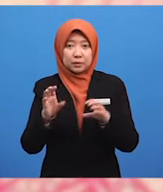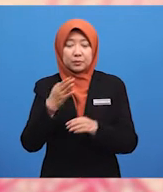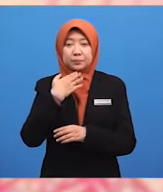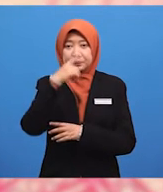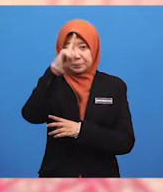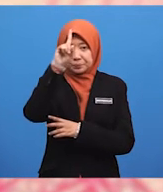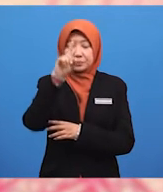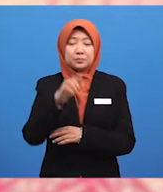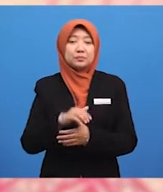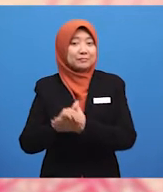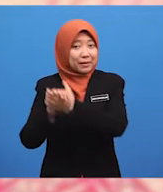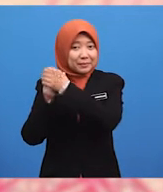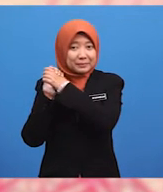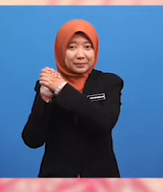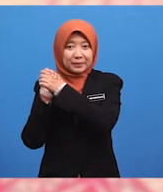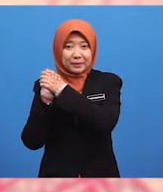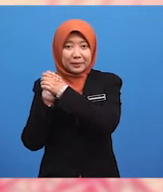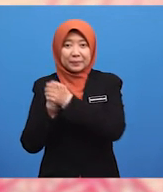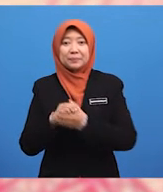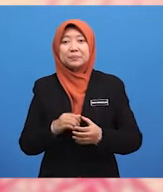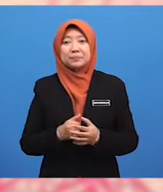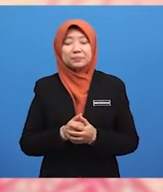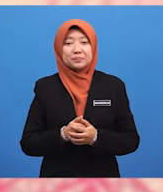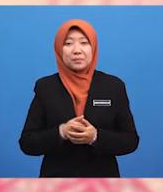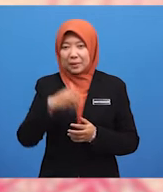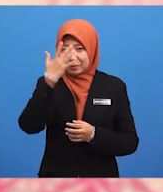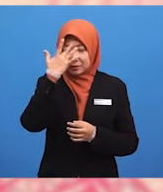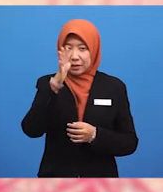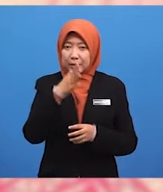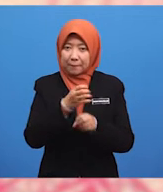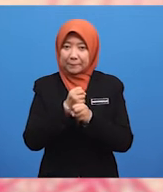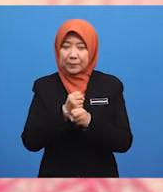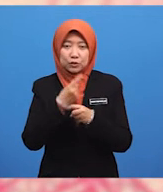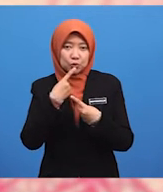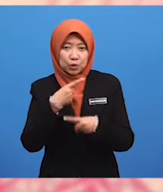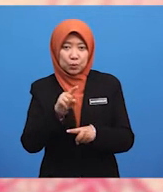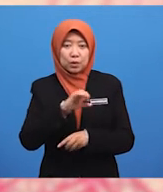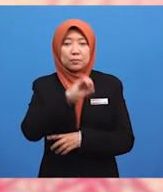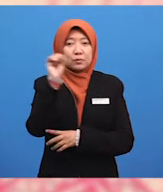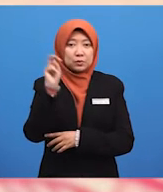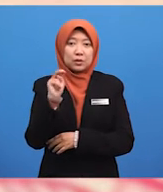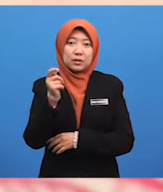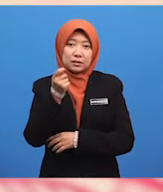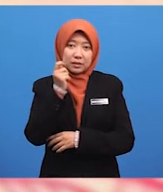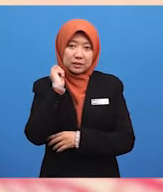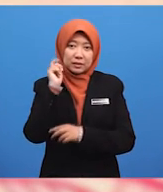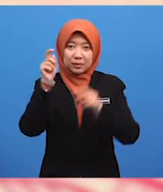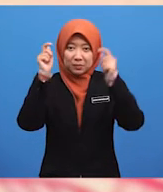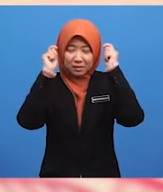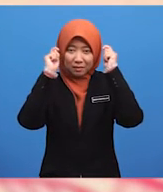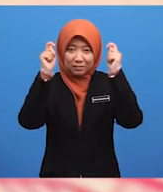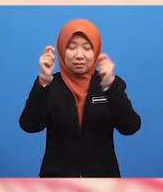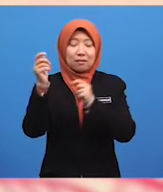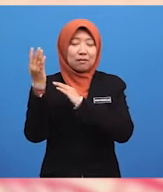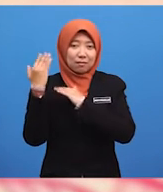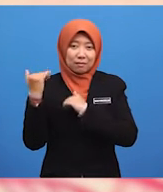Alhamdulillah, tahniah. Kamu memang hebat kerana dapat menjawab soalan-soalan itu tadi. Ustazah juga